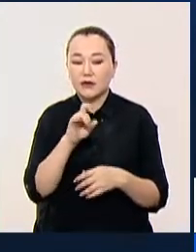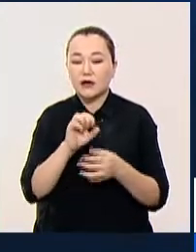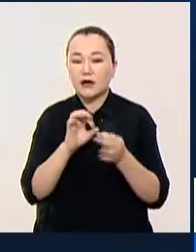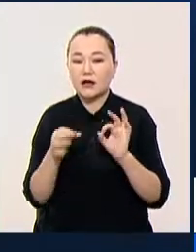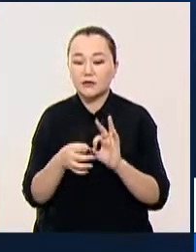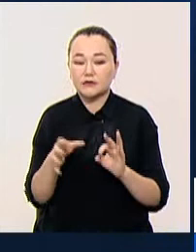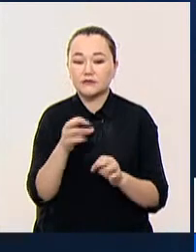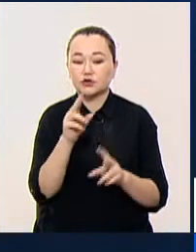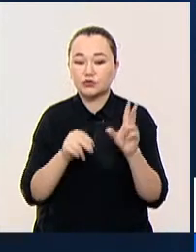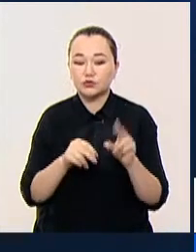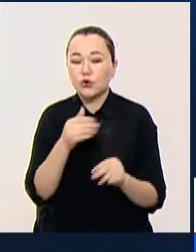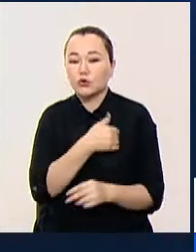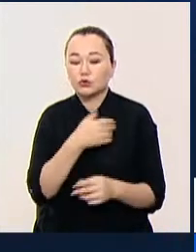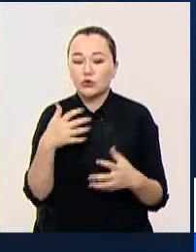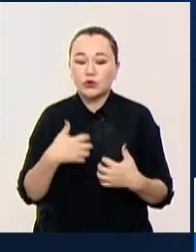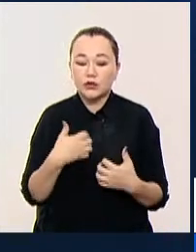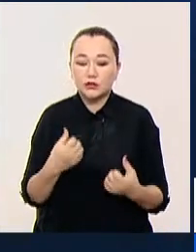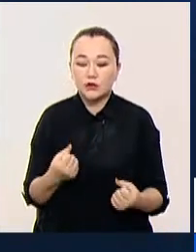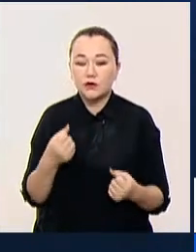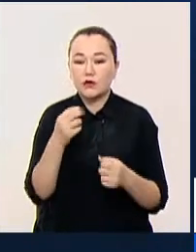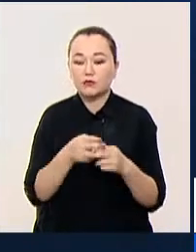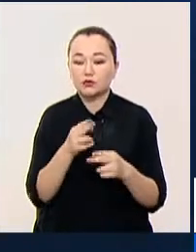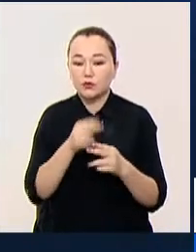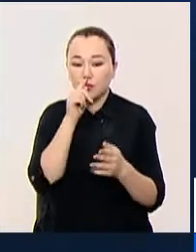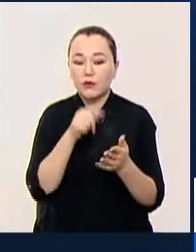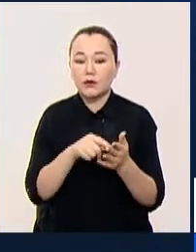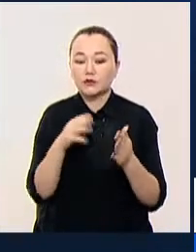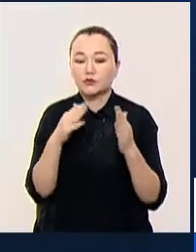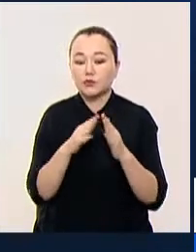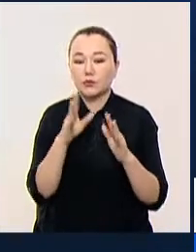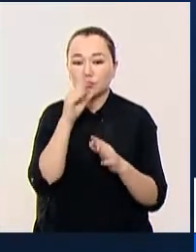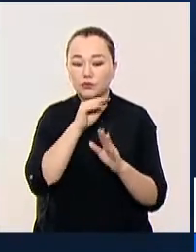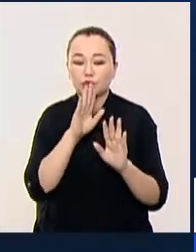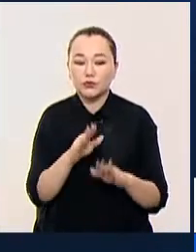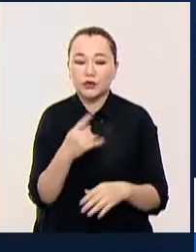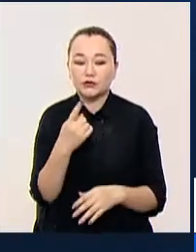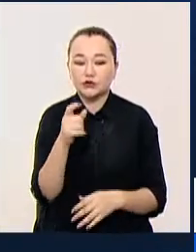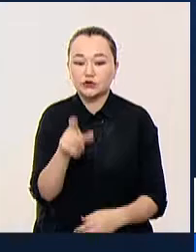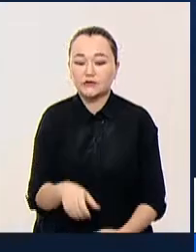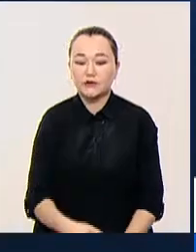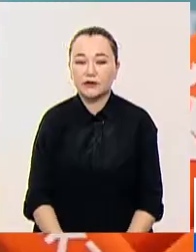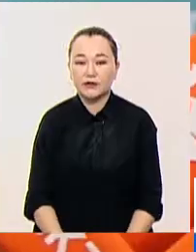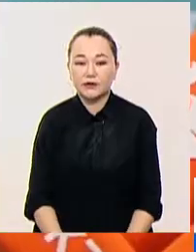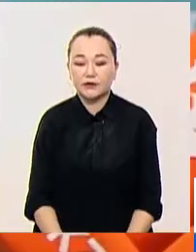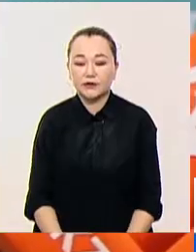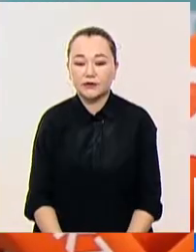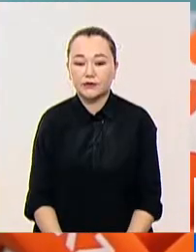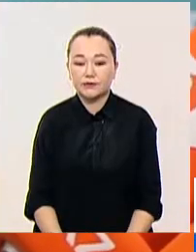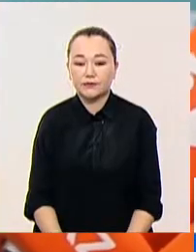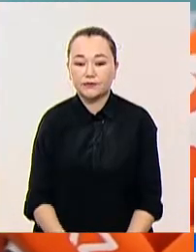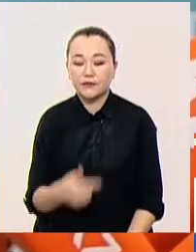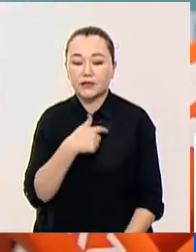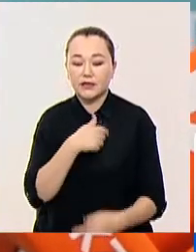и нуждаются в оздоровлении. Но преодолеть препятствия и попасть в здание удалось только одному из них.